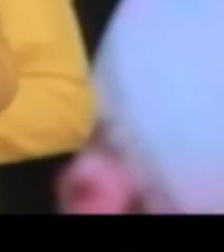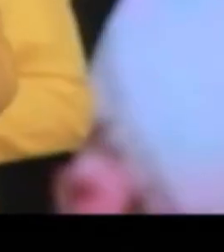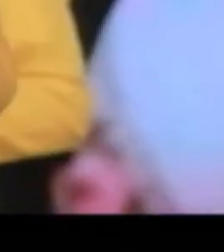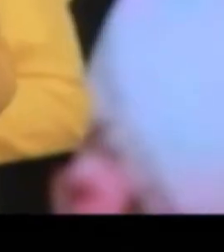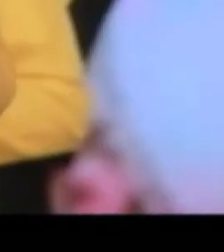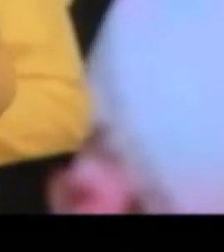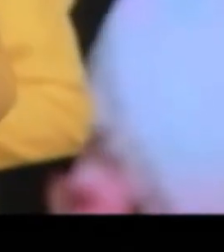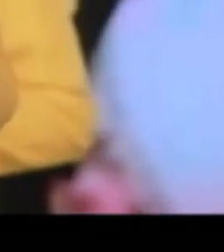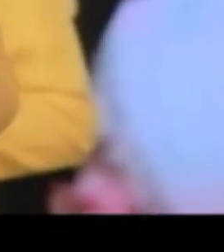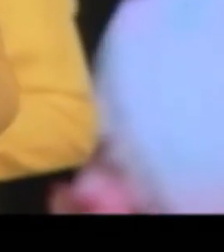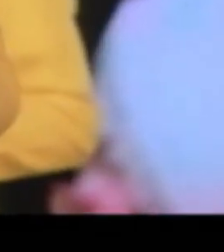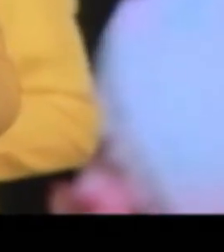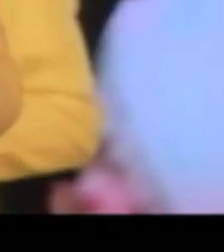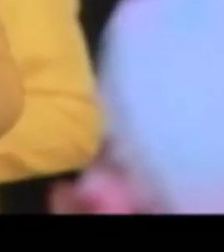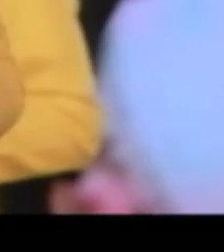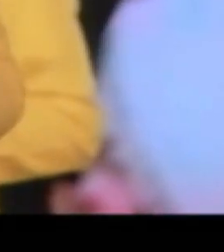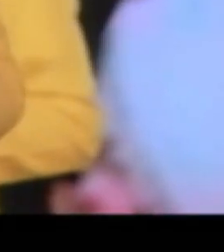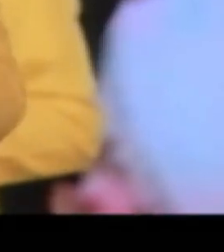مريم